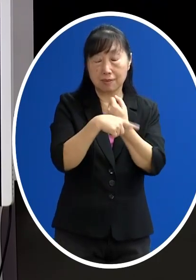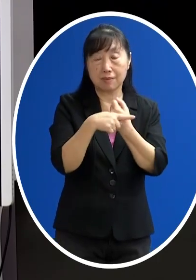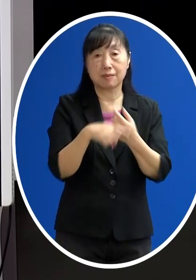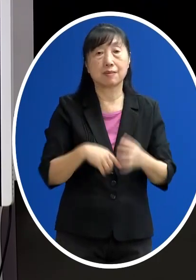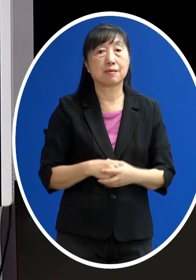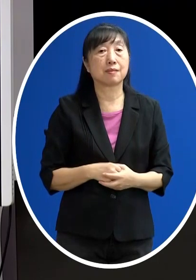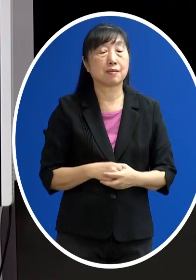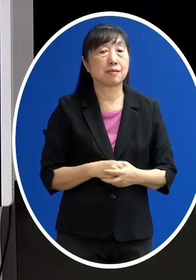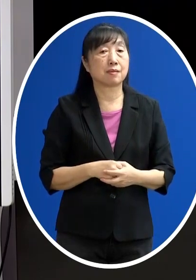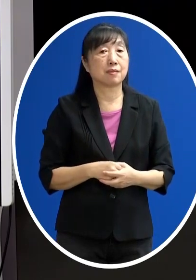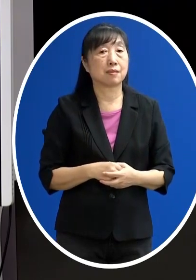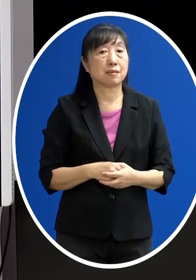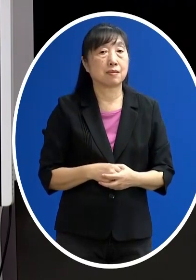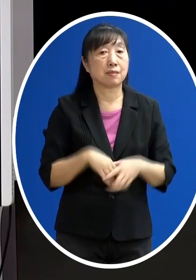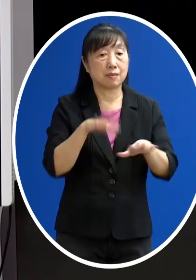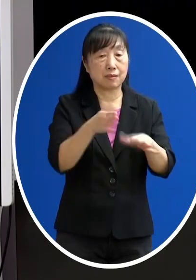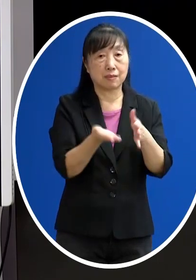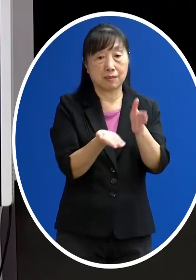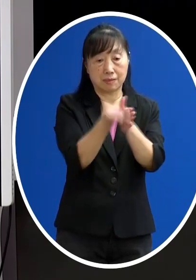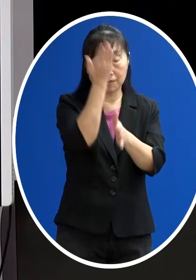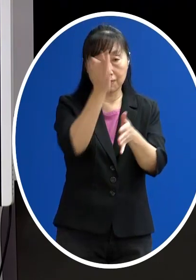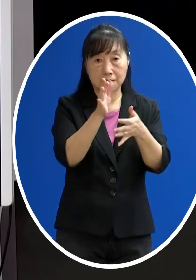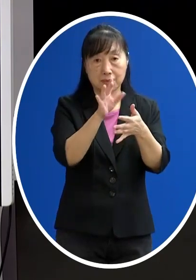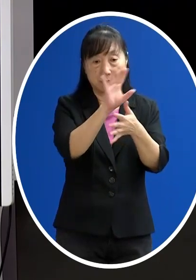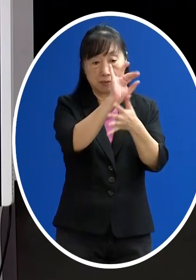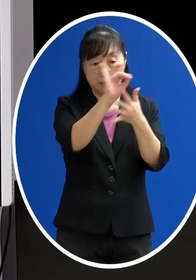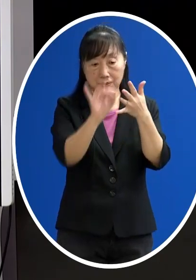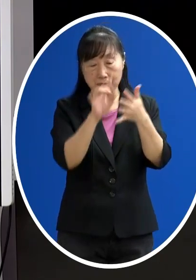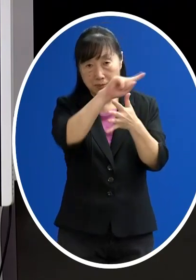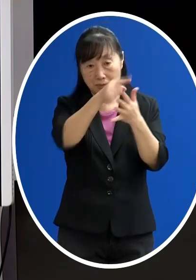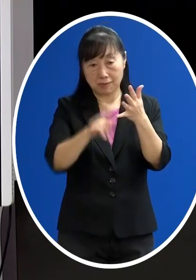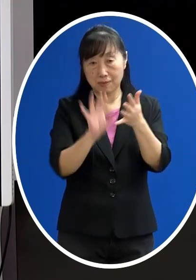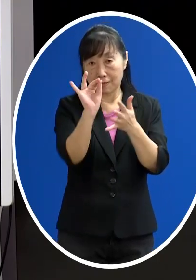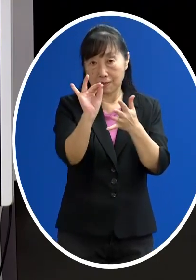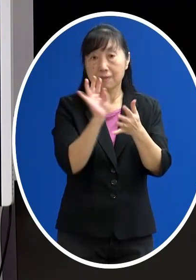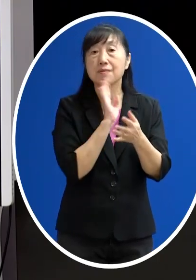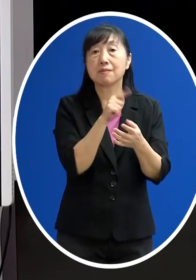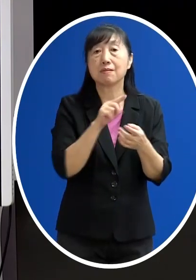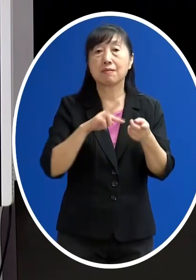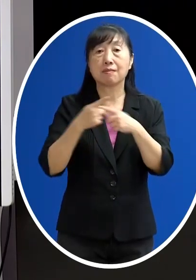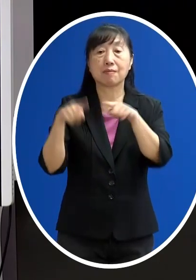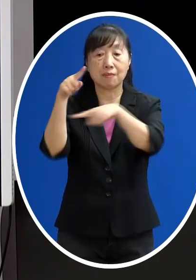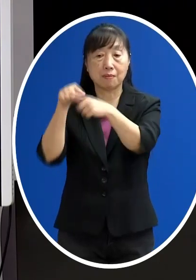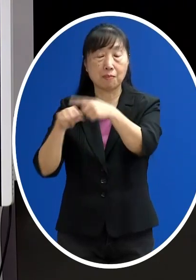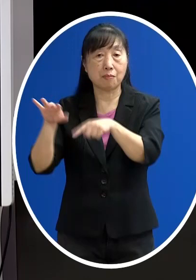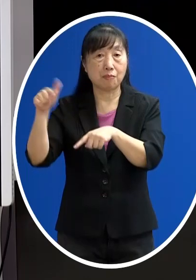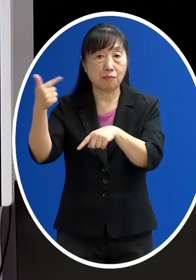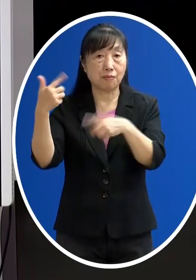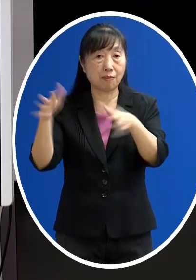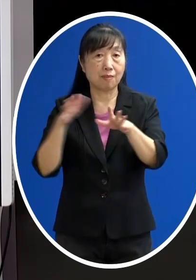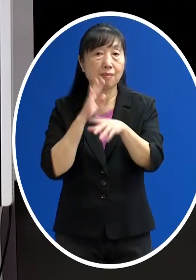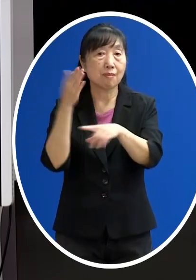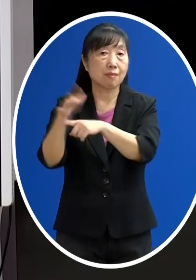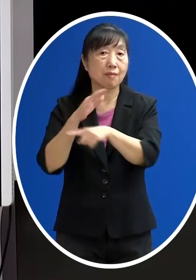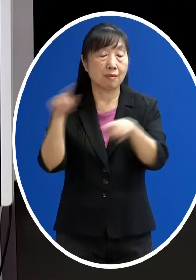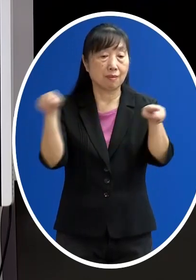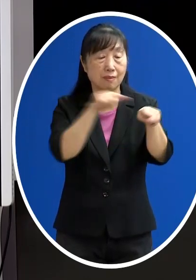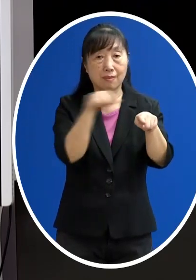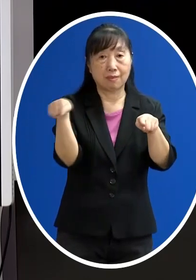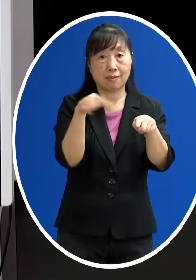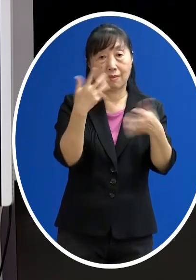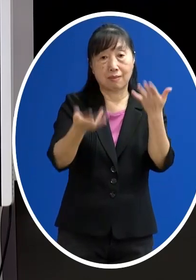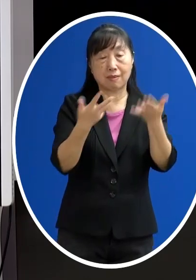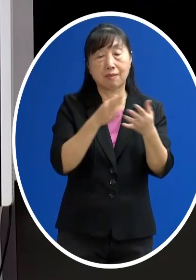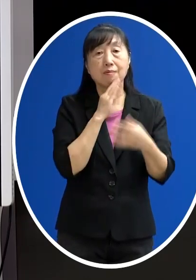分享。那这样的前100个死亡，它的年龄平均跟600多个死亡的个案年龄分布基本上是差不多